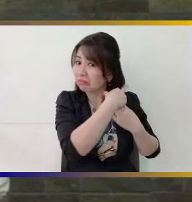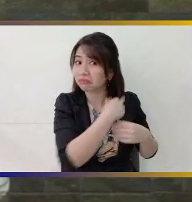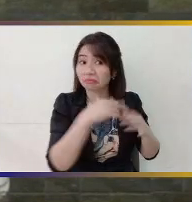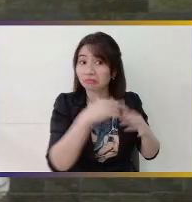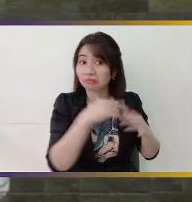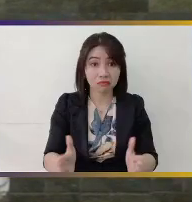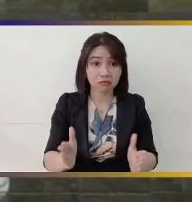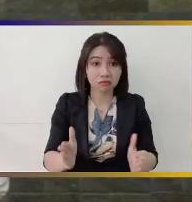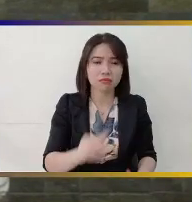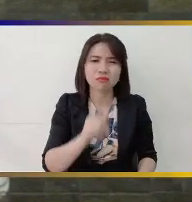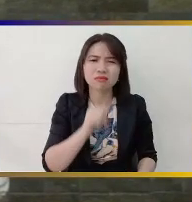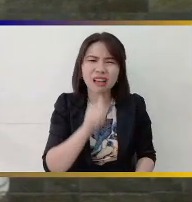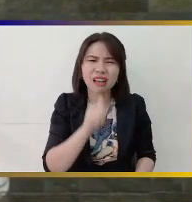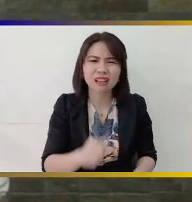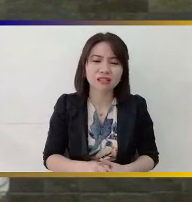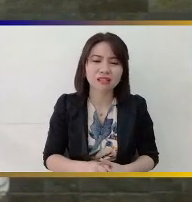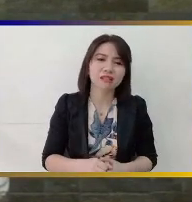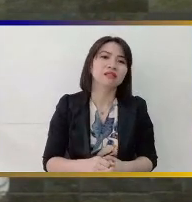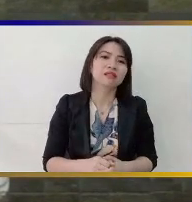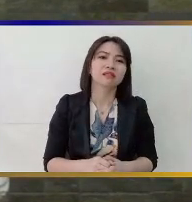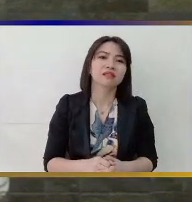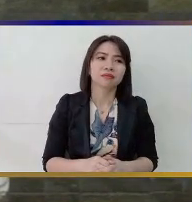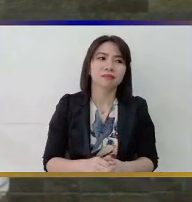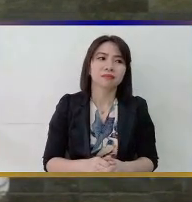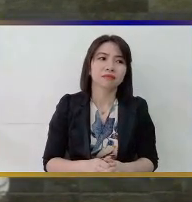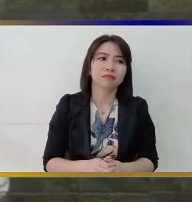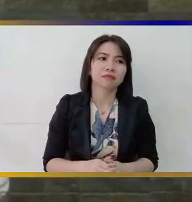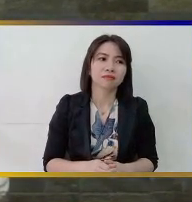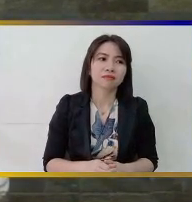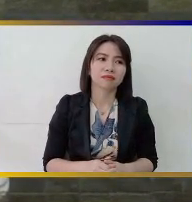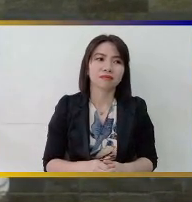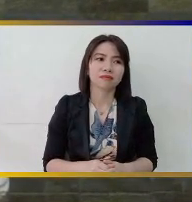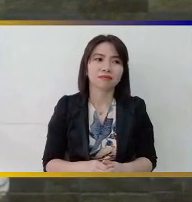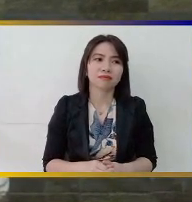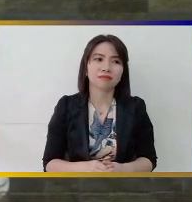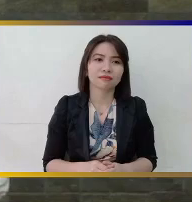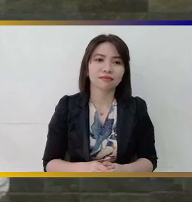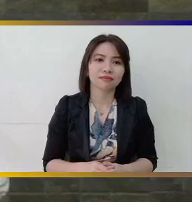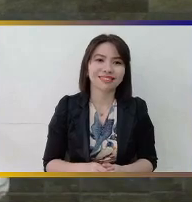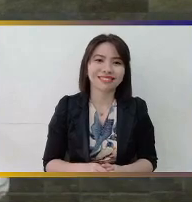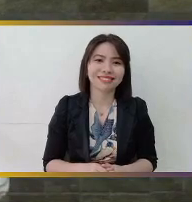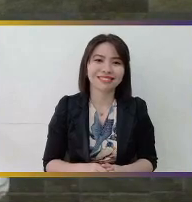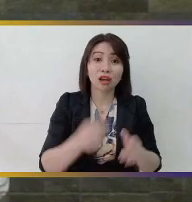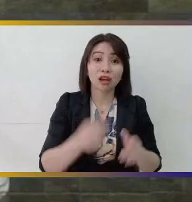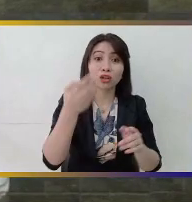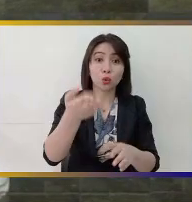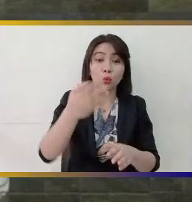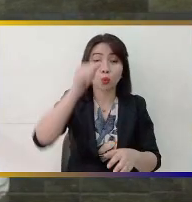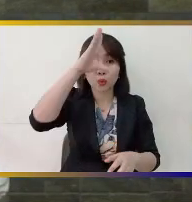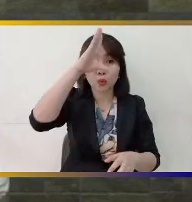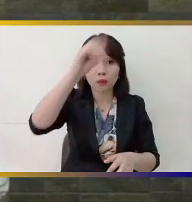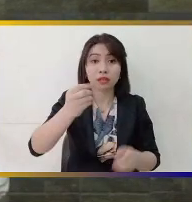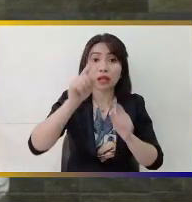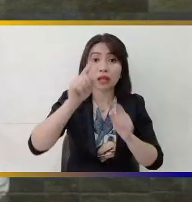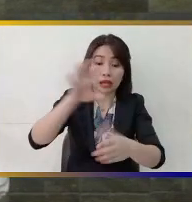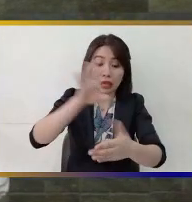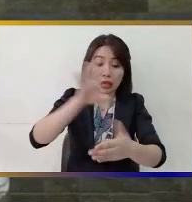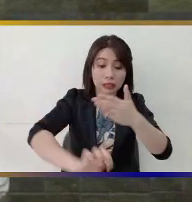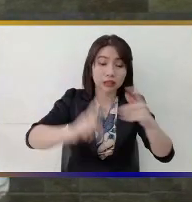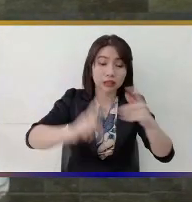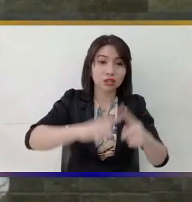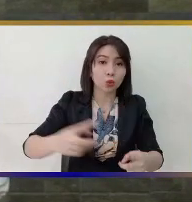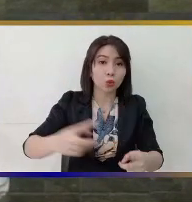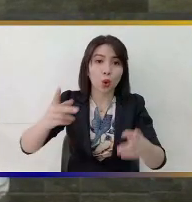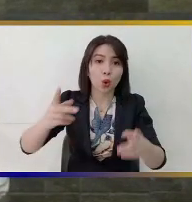advice yun na susunod, maghanap-hanap ka na. Huwag kang pumasok sa barbershop na pagpasok mo, ilalaki ka, paglabas